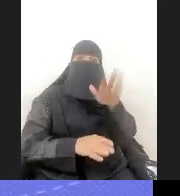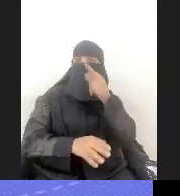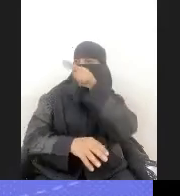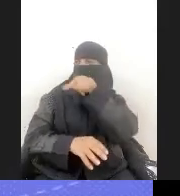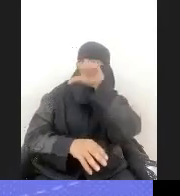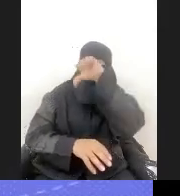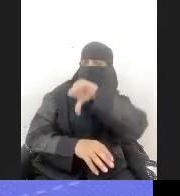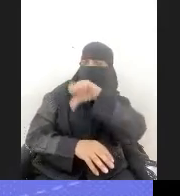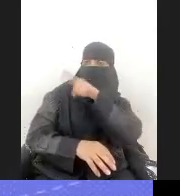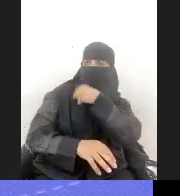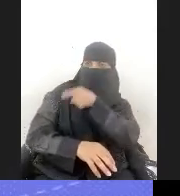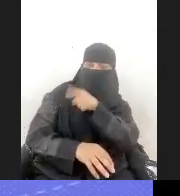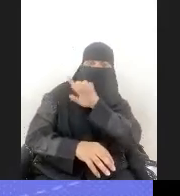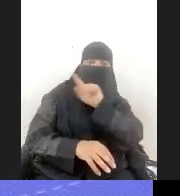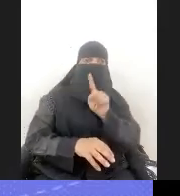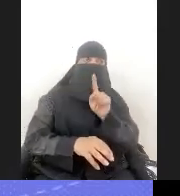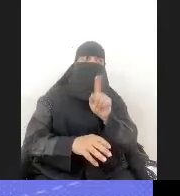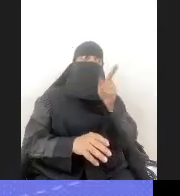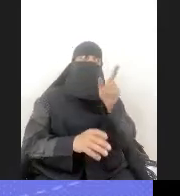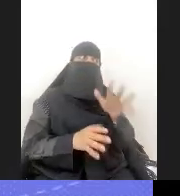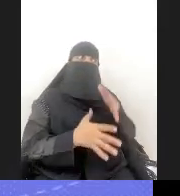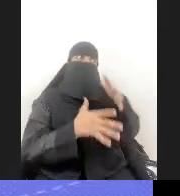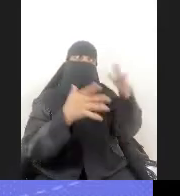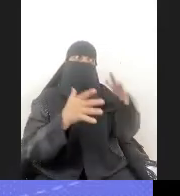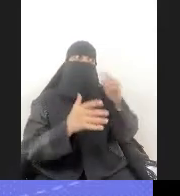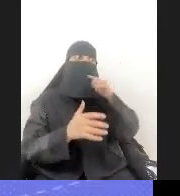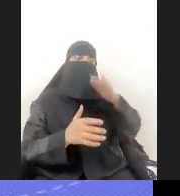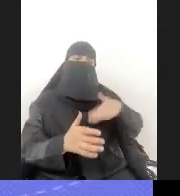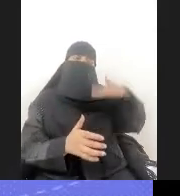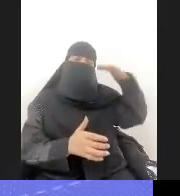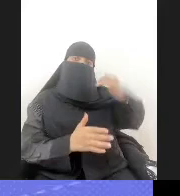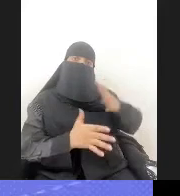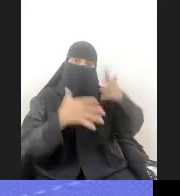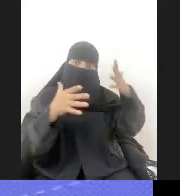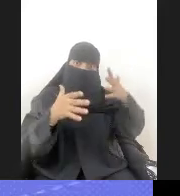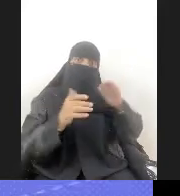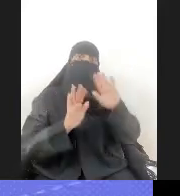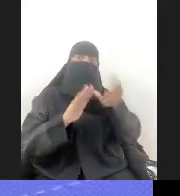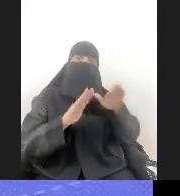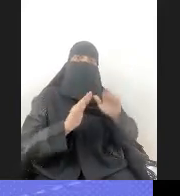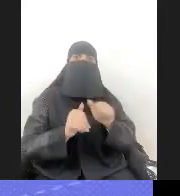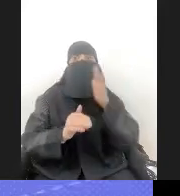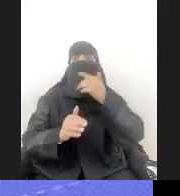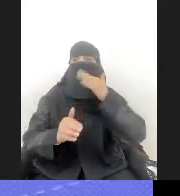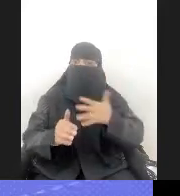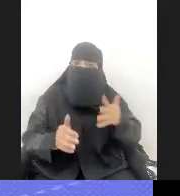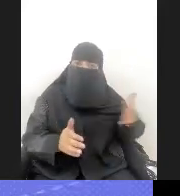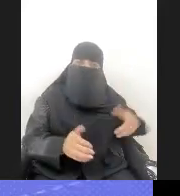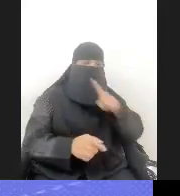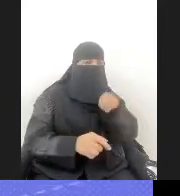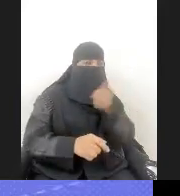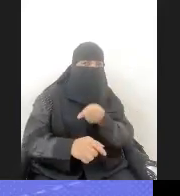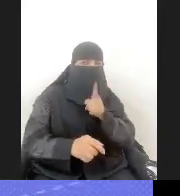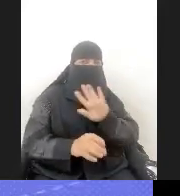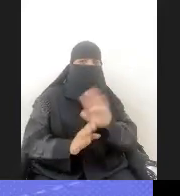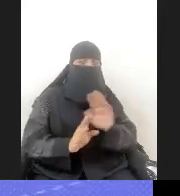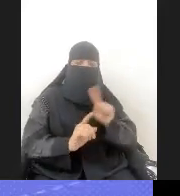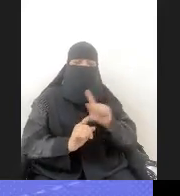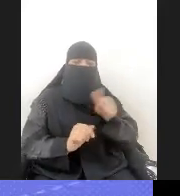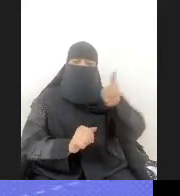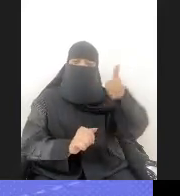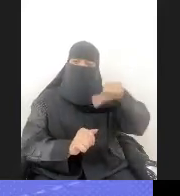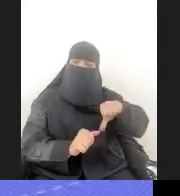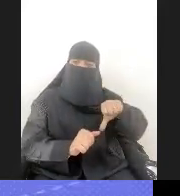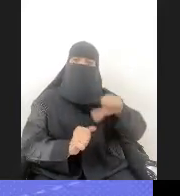فئة كبيرة لكن ما يناسب فئة صغيرة. هذه الأحكام التي نصدرها هل كانت